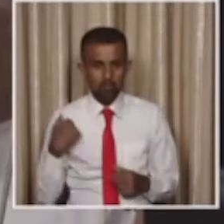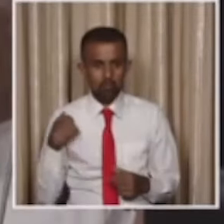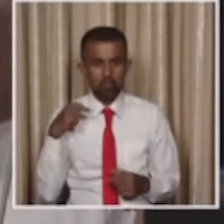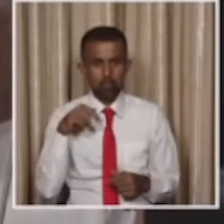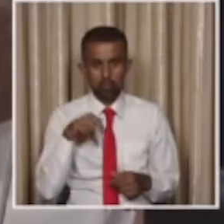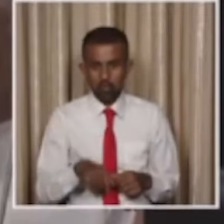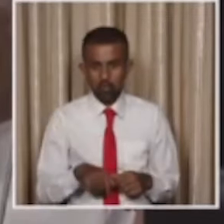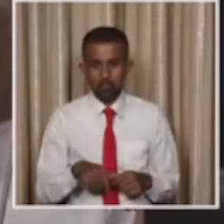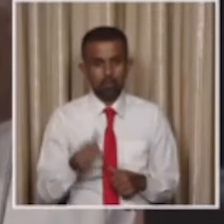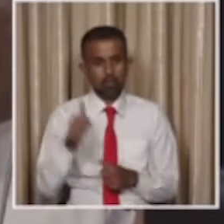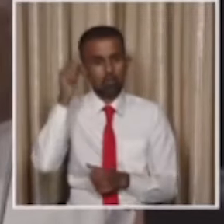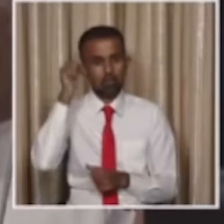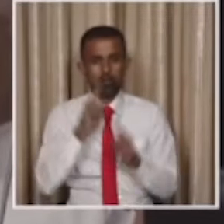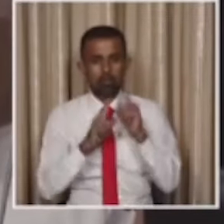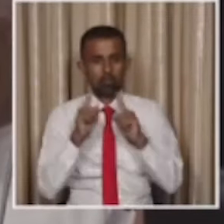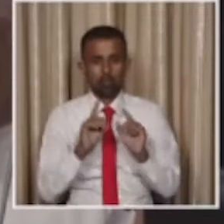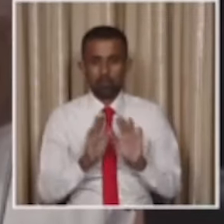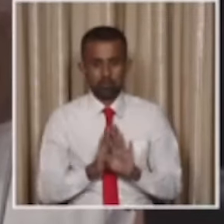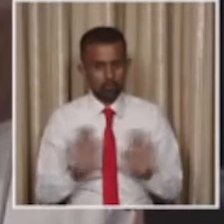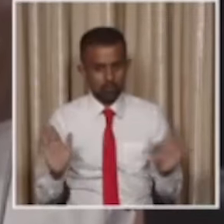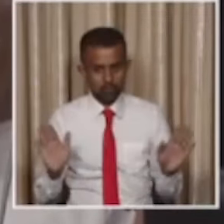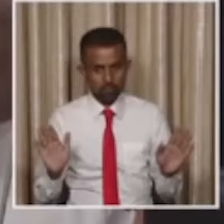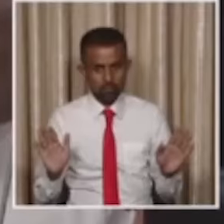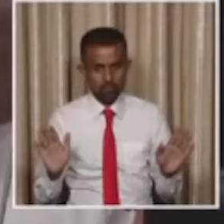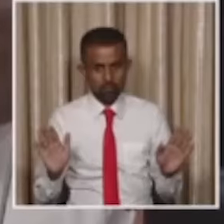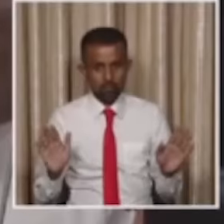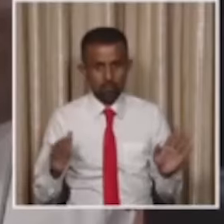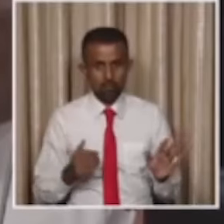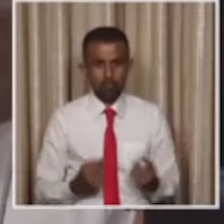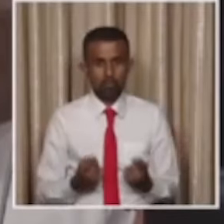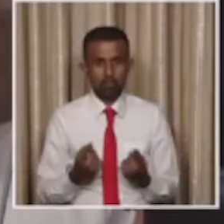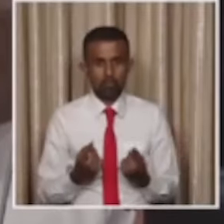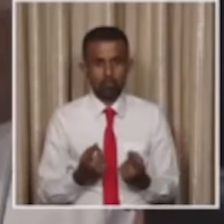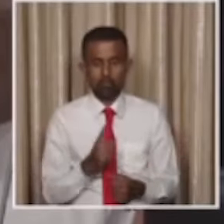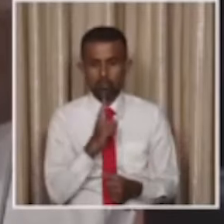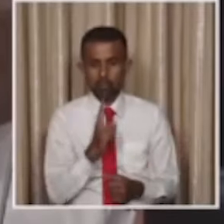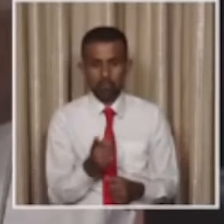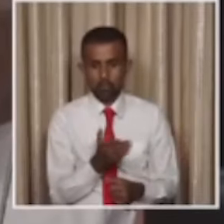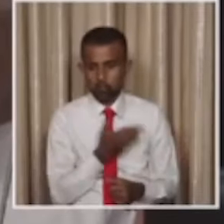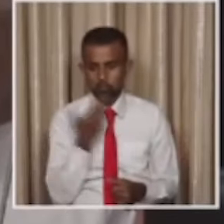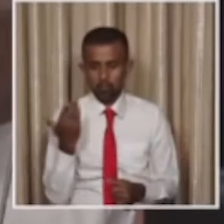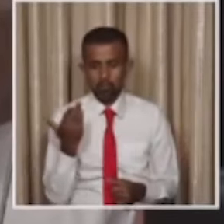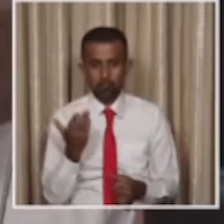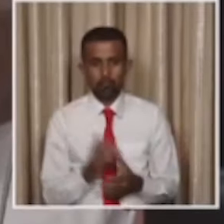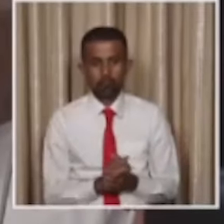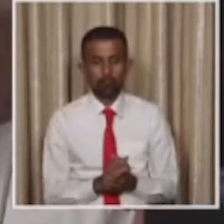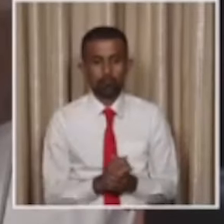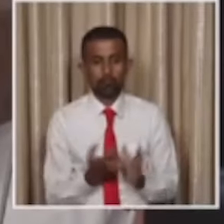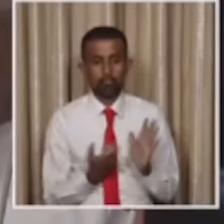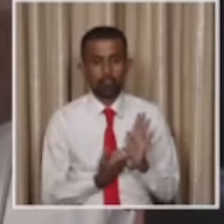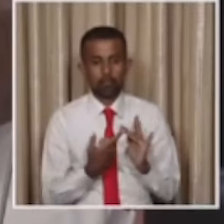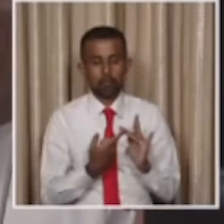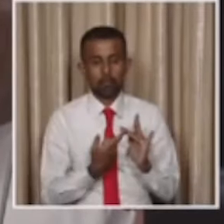ආවේ අතීතය ගැන කතා කරන්න නෙමෙයි. මට ඌමනා නැහැ. මට ඕන නම් ඒ ගැන කියන්න පුළුවන්. රිෂාඩ් බදුදීන්